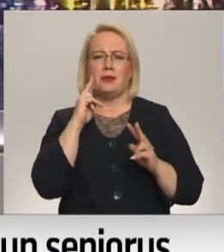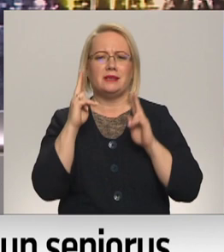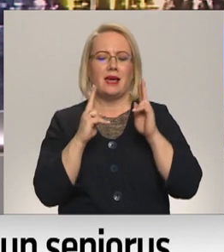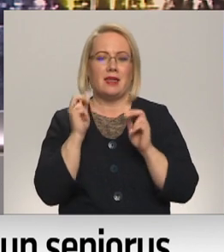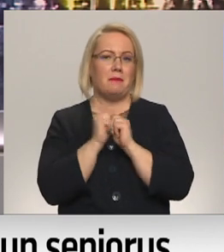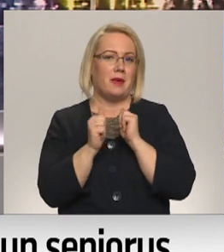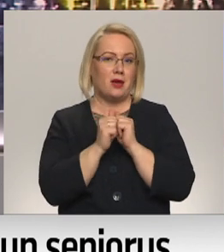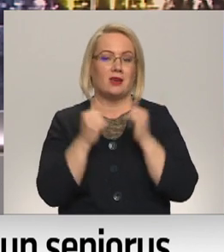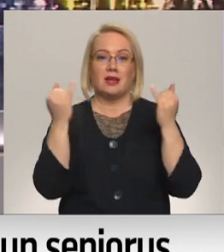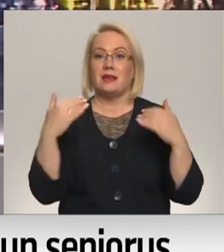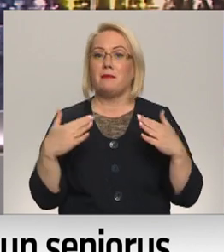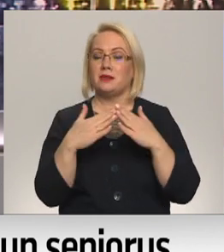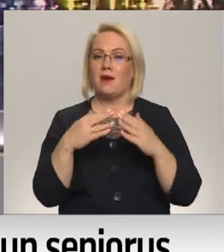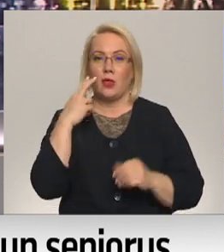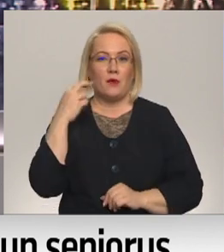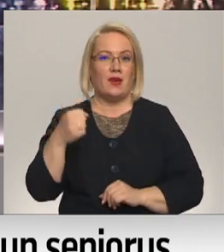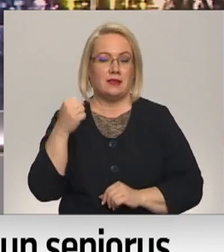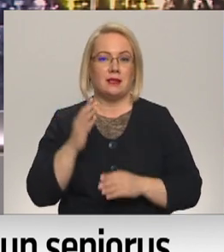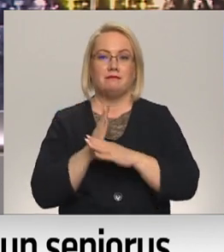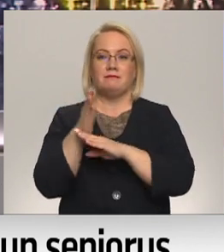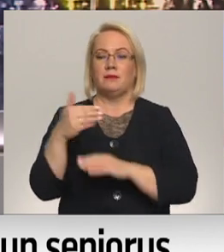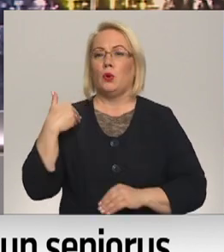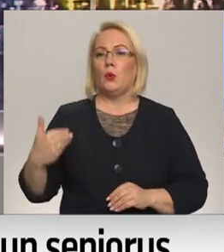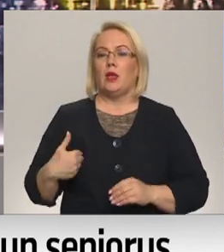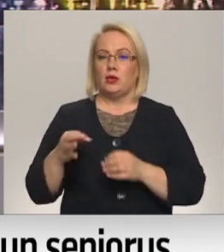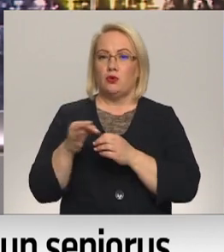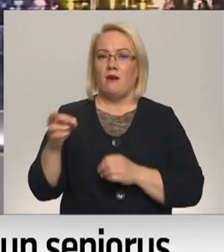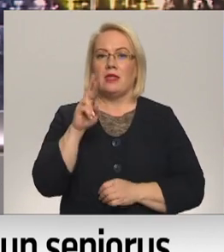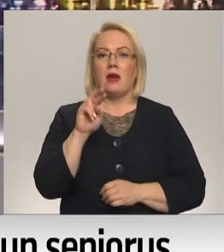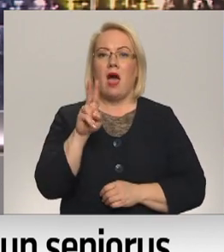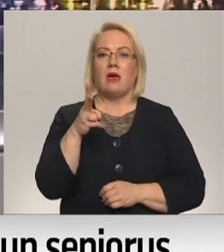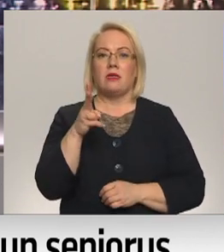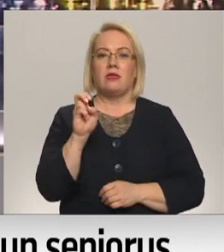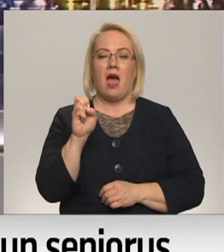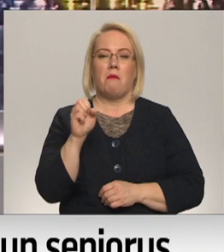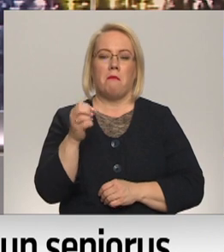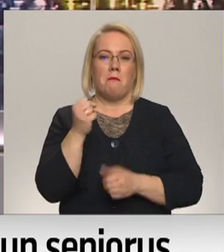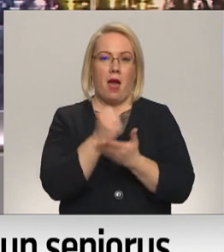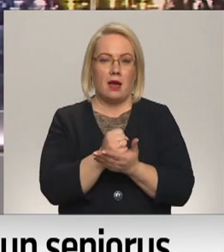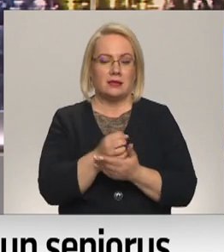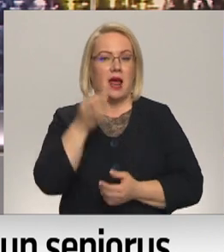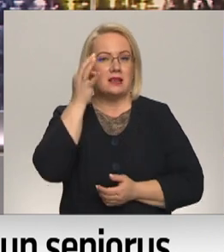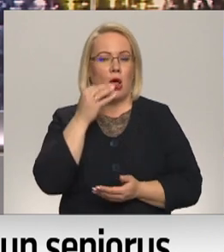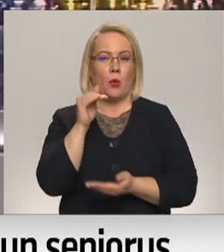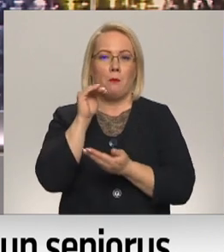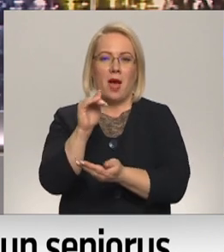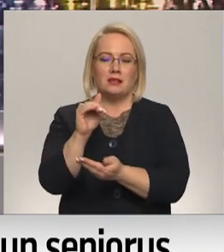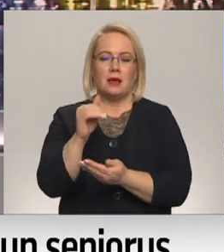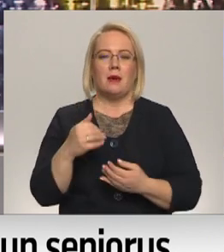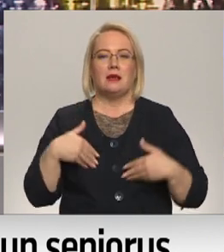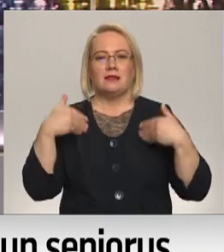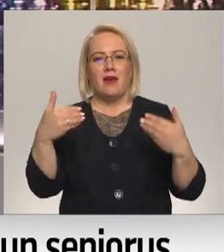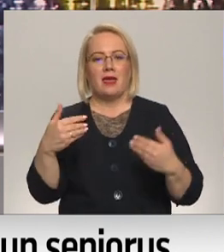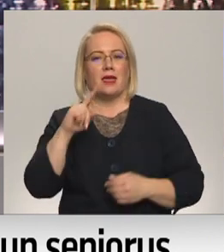visbiežāk, kad Ziemassvētku vecītis apciemoja Kuldīgas novada Raņķu pagastu. Tradīcijas svētkos ar saldumu paciņām sveikt jaunus un vecus ir daudz